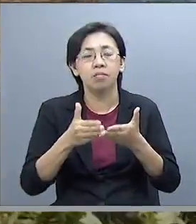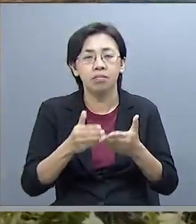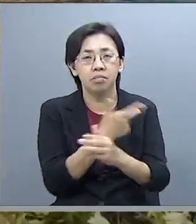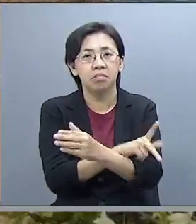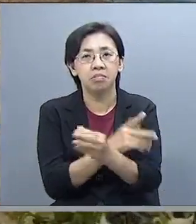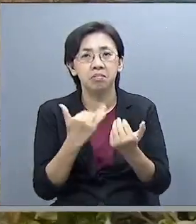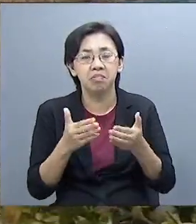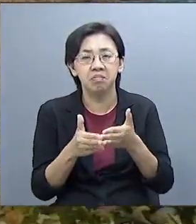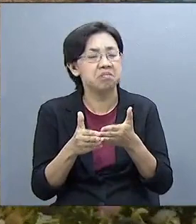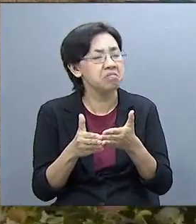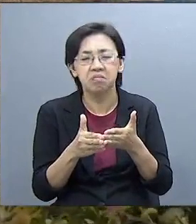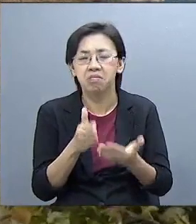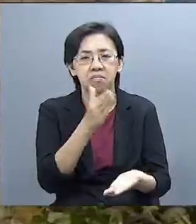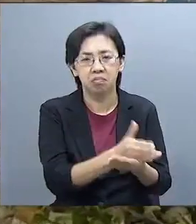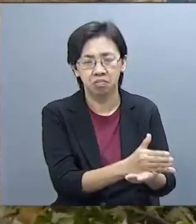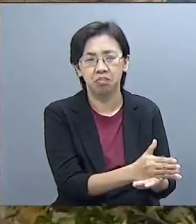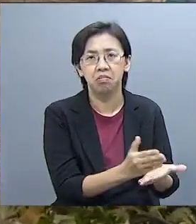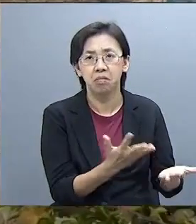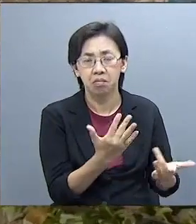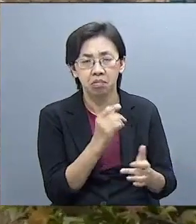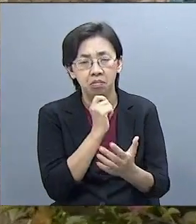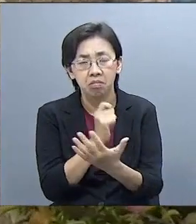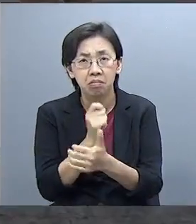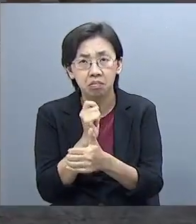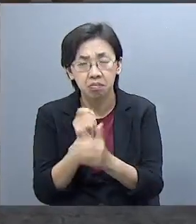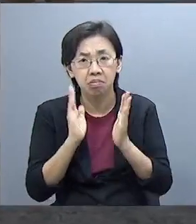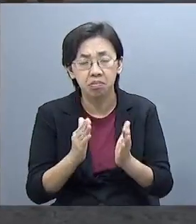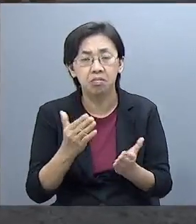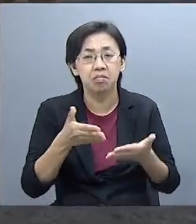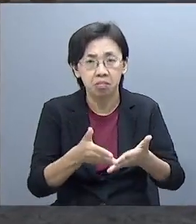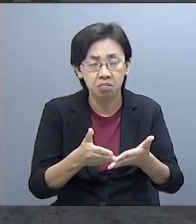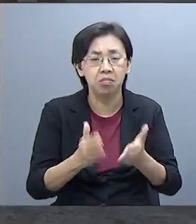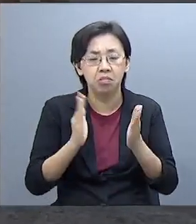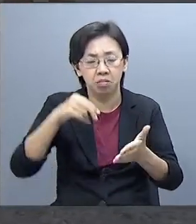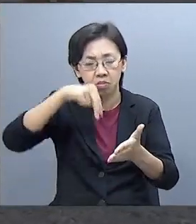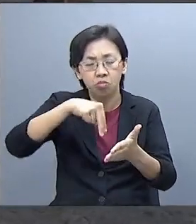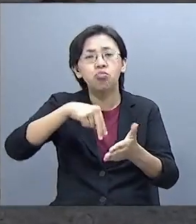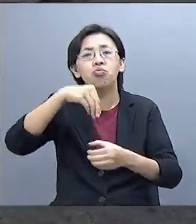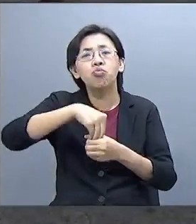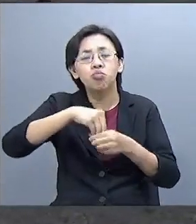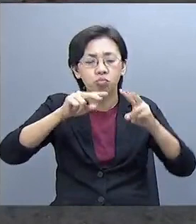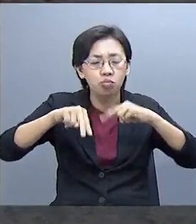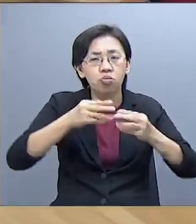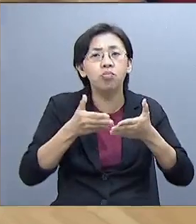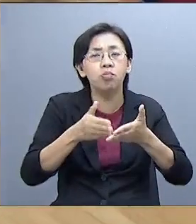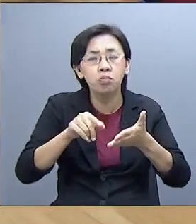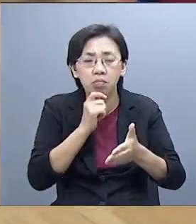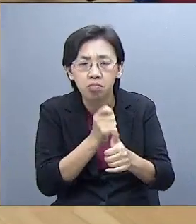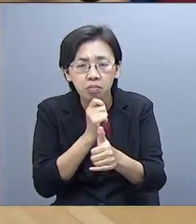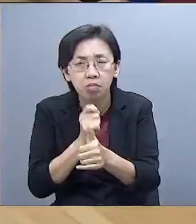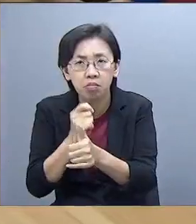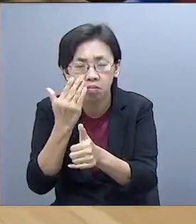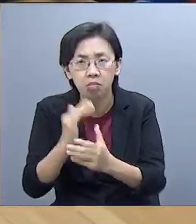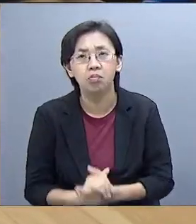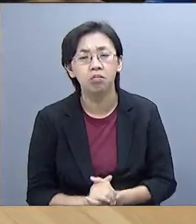ามการใช้เรือในทันทีค่ะจะบันทึกปากคำเจ้าของเรือและคนประจำเรือที่อยู่ในเหตุการณ์ขณะนี้ท